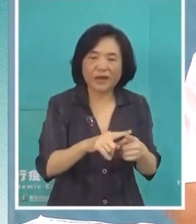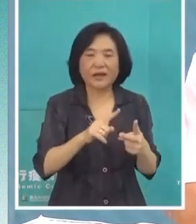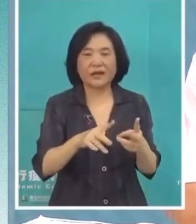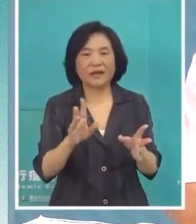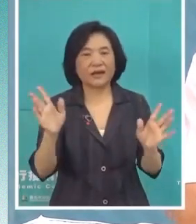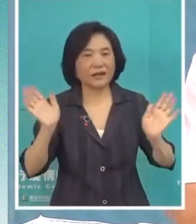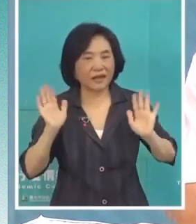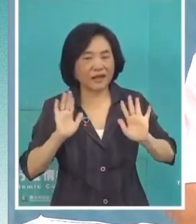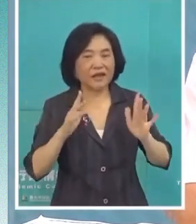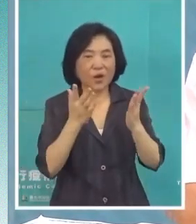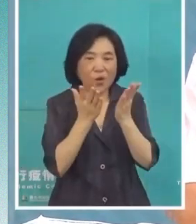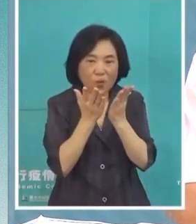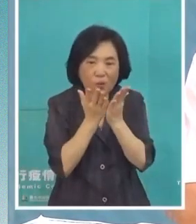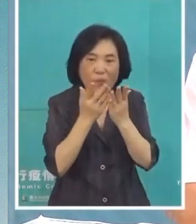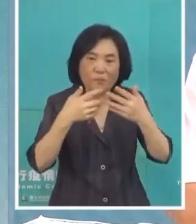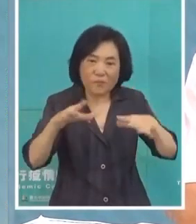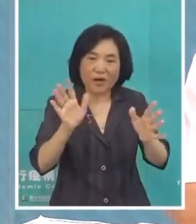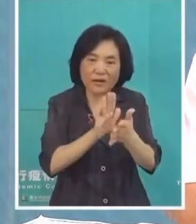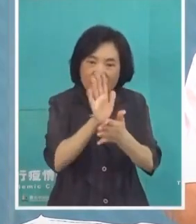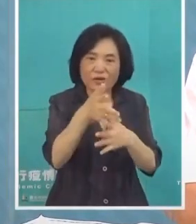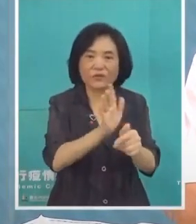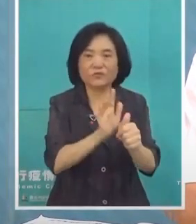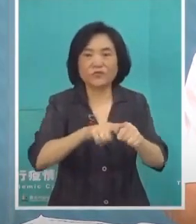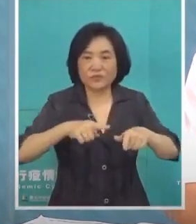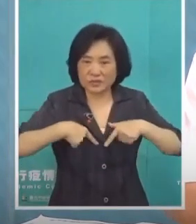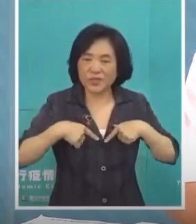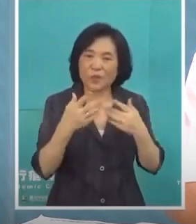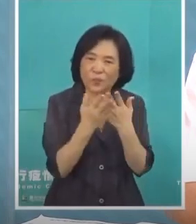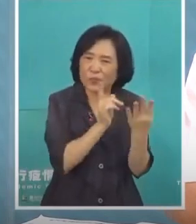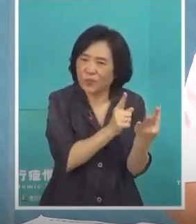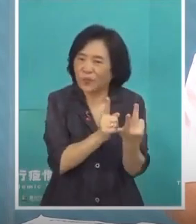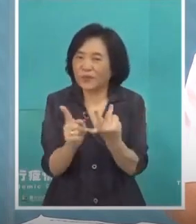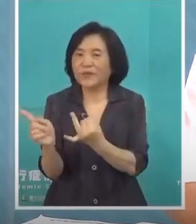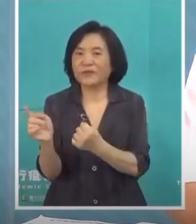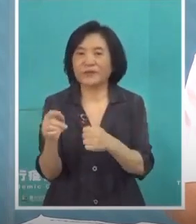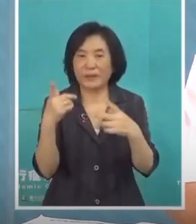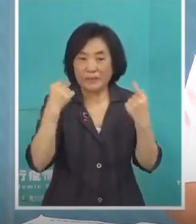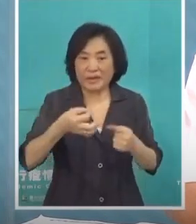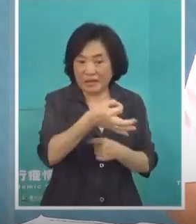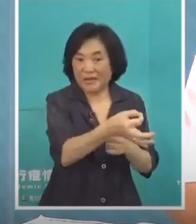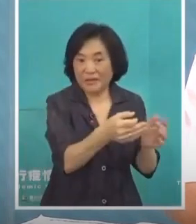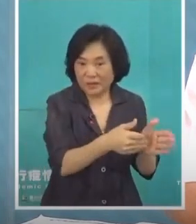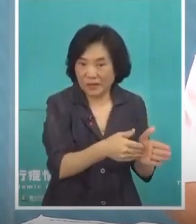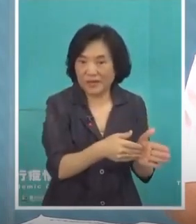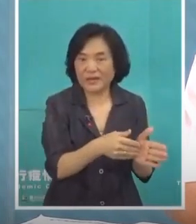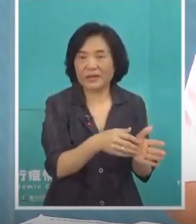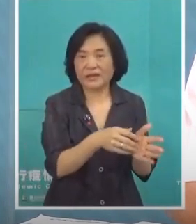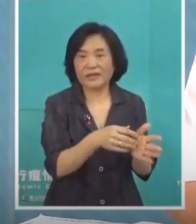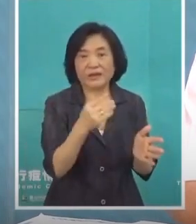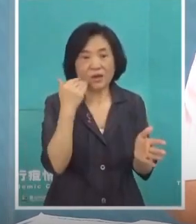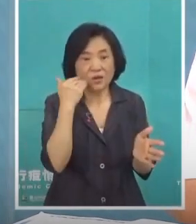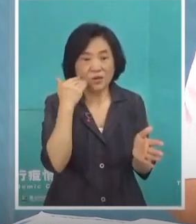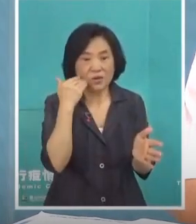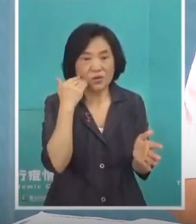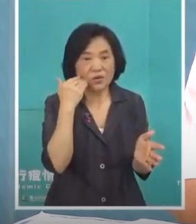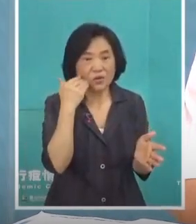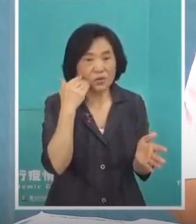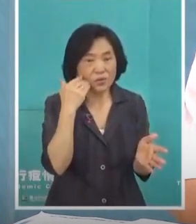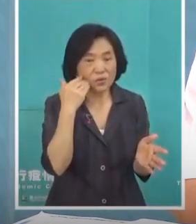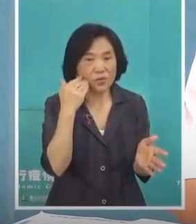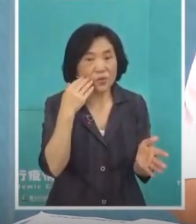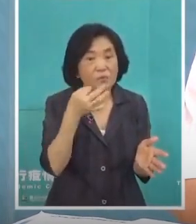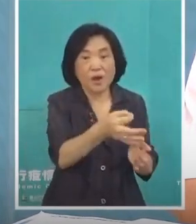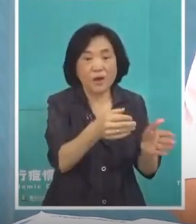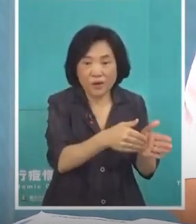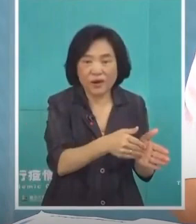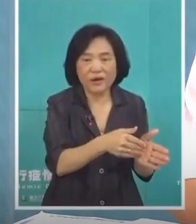及儿童课后照顾服务中心等等，这些呢原则上也都是，如果他们缴的费用，